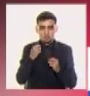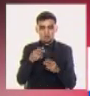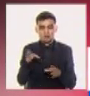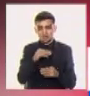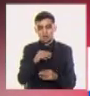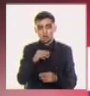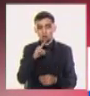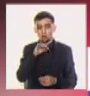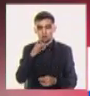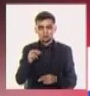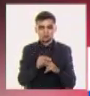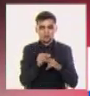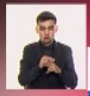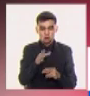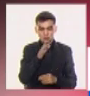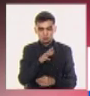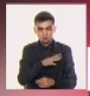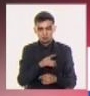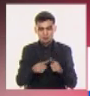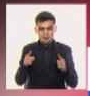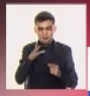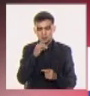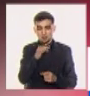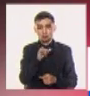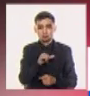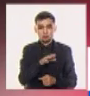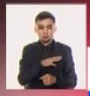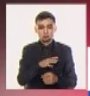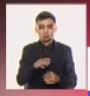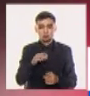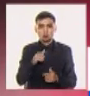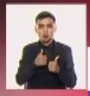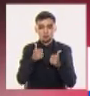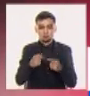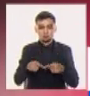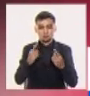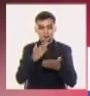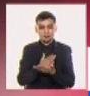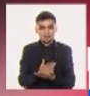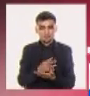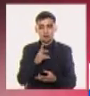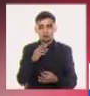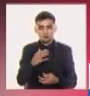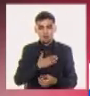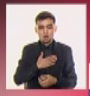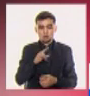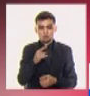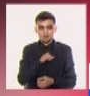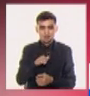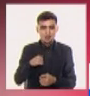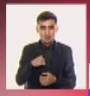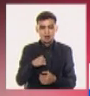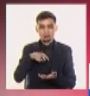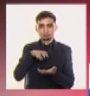курс реабилитации, и на этом фоне у него появились очень хорошие результаты. Мой ребенок научился